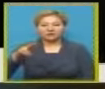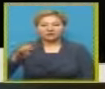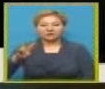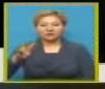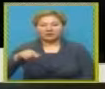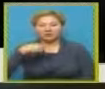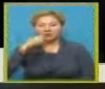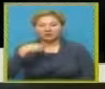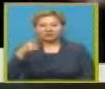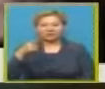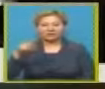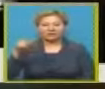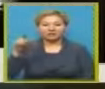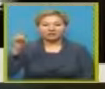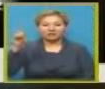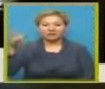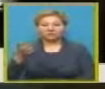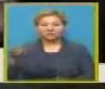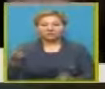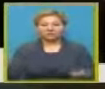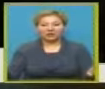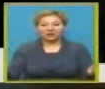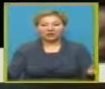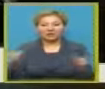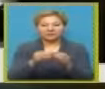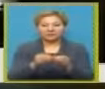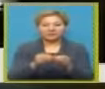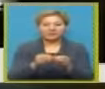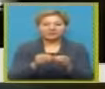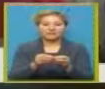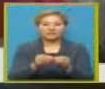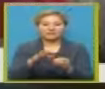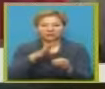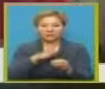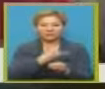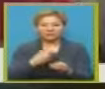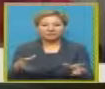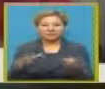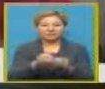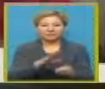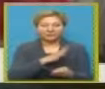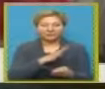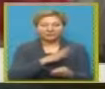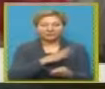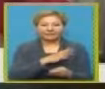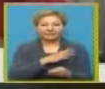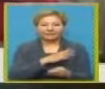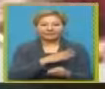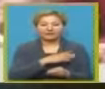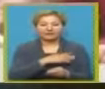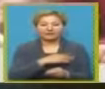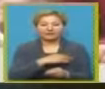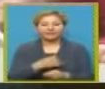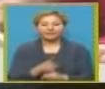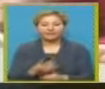"Жуков, Рокоссовский сейдінит" деді. Біз ки сейдінит болдық. Адам ұрпағымен көрікті. Атадан жалғыз қалған